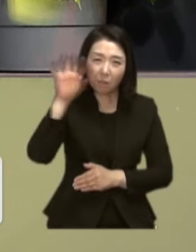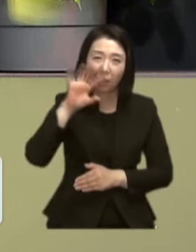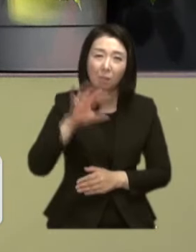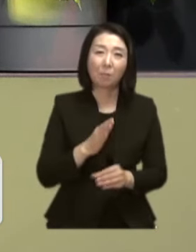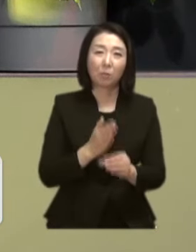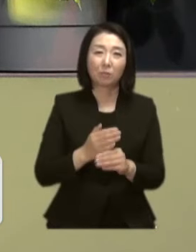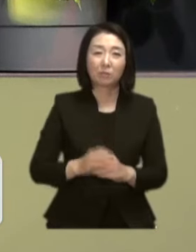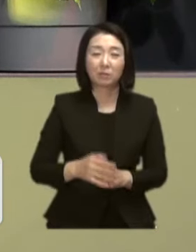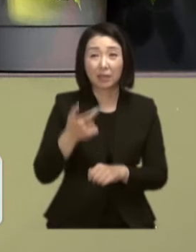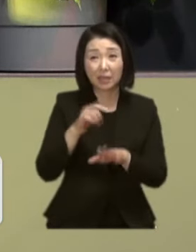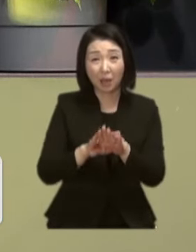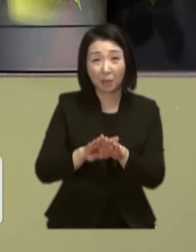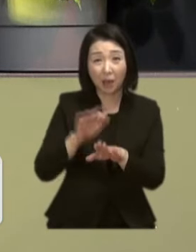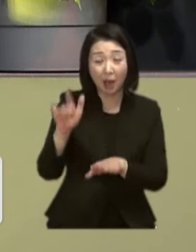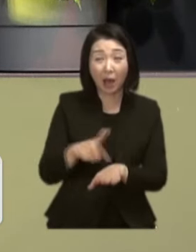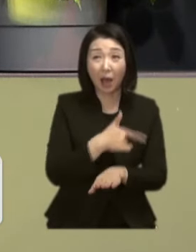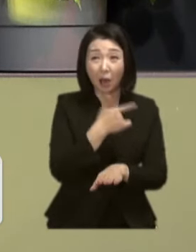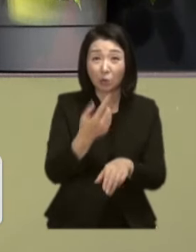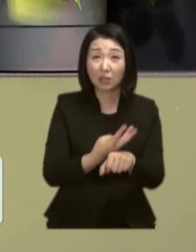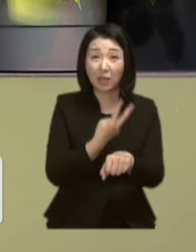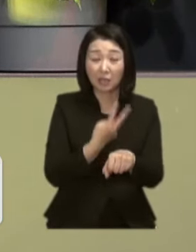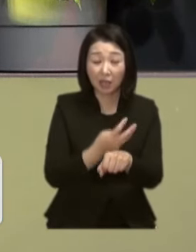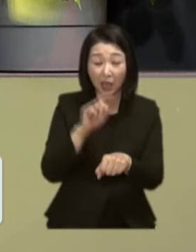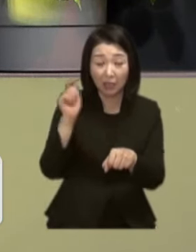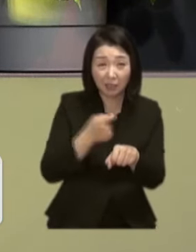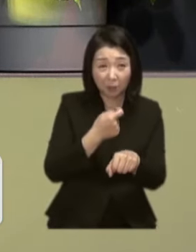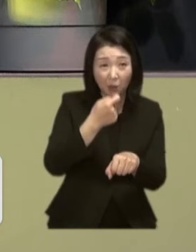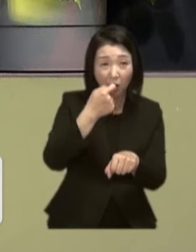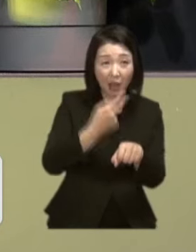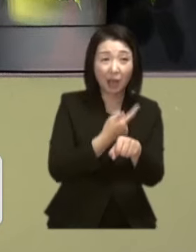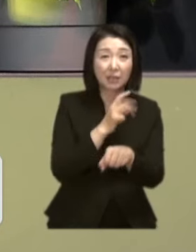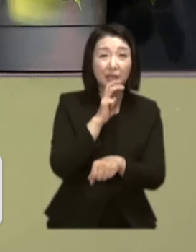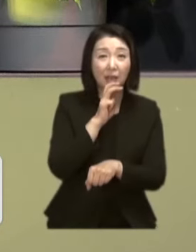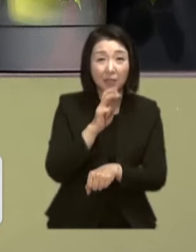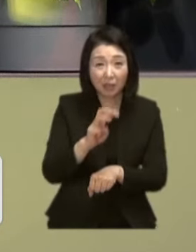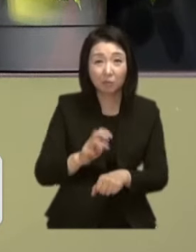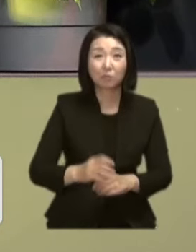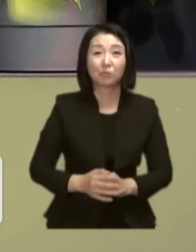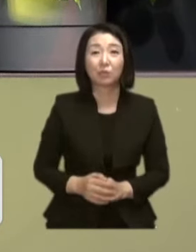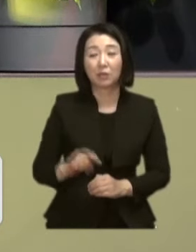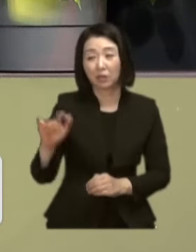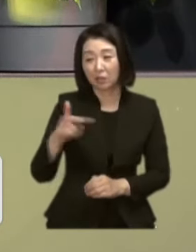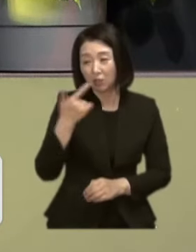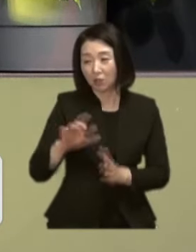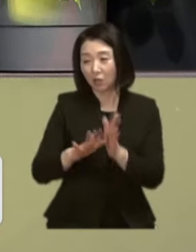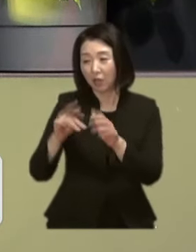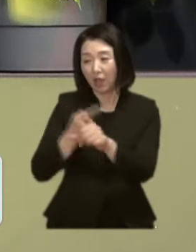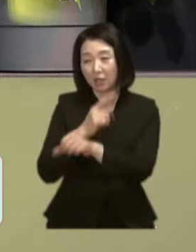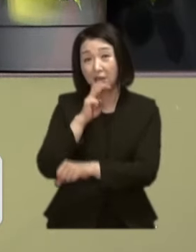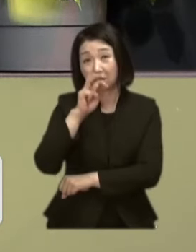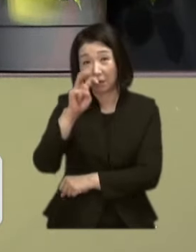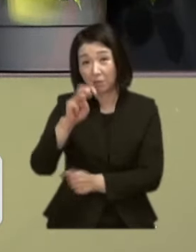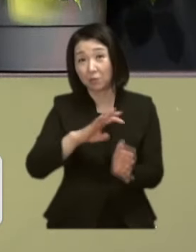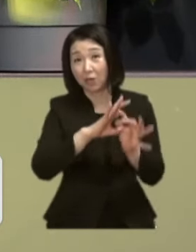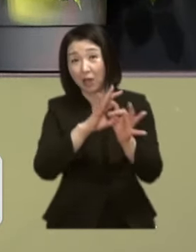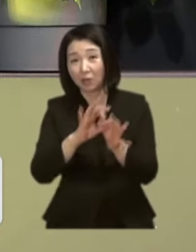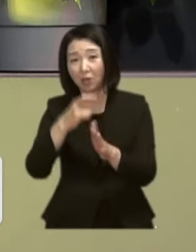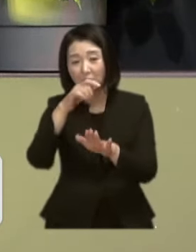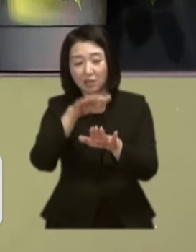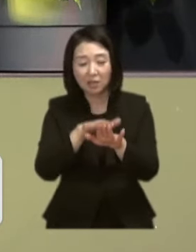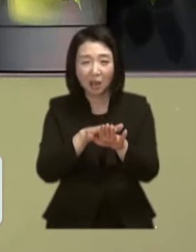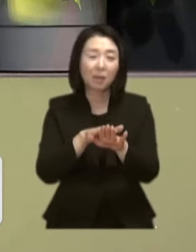하루에 3시간입니다. 새벽 1시간 반, 저녁 1시간 반, 3시간 예배를 드리기 때문에 계속 예배라기보다도